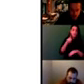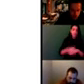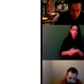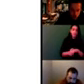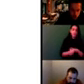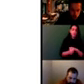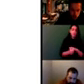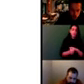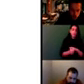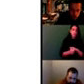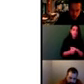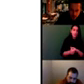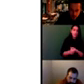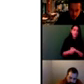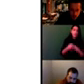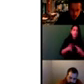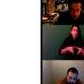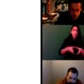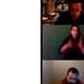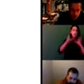Bu bina yoğunluğunun çok yoğun olduğu bir mahallede